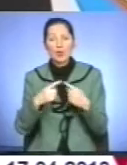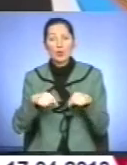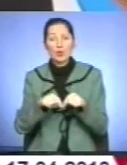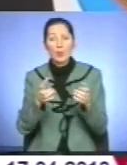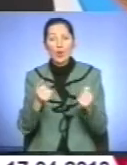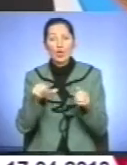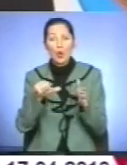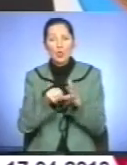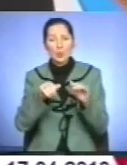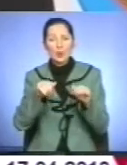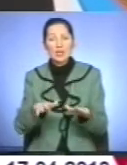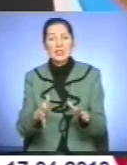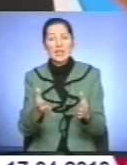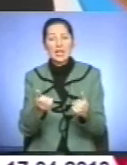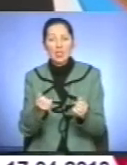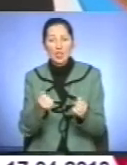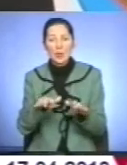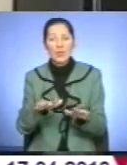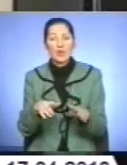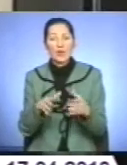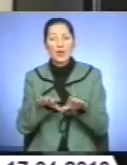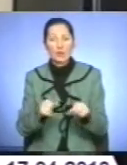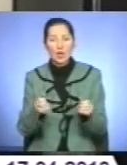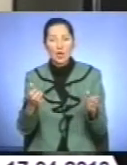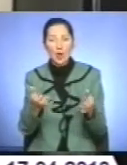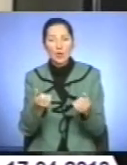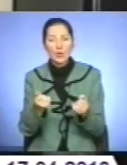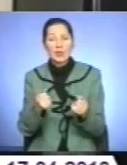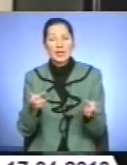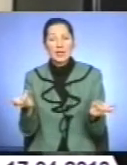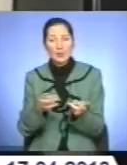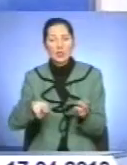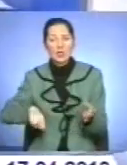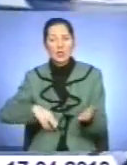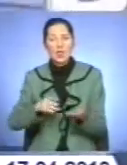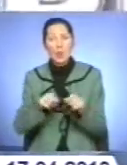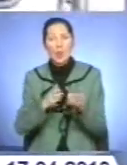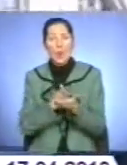влади, отримувати необхідні адміністративні послуги у новому форматі.